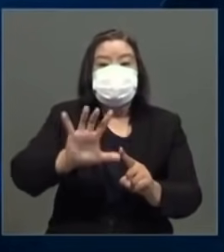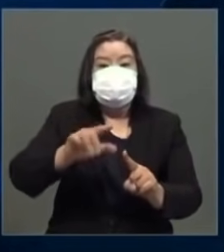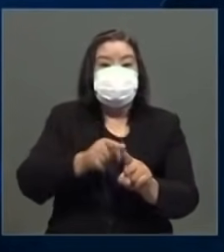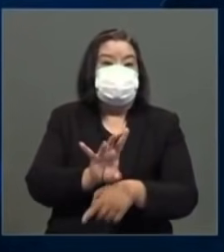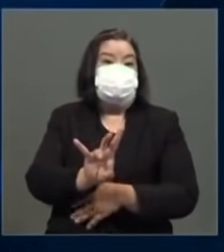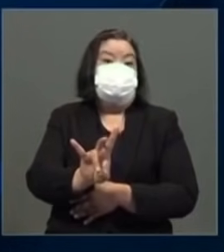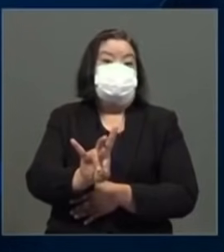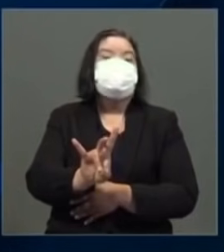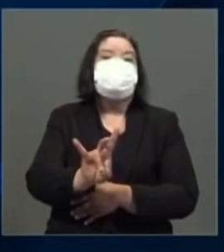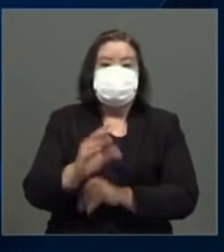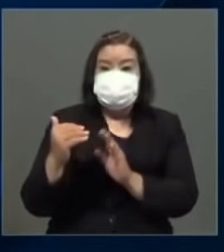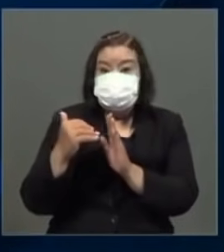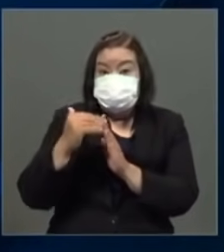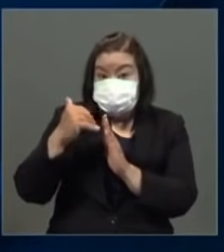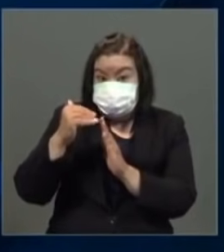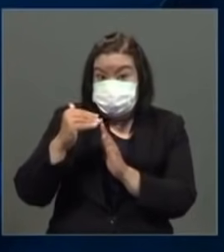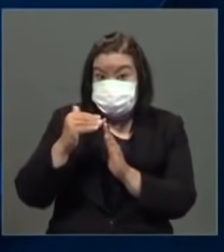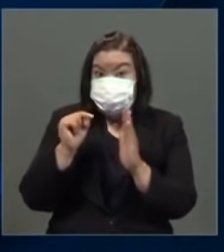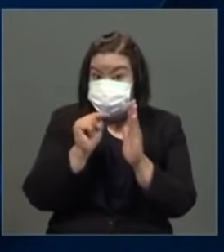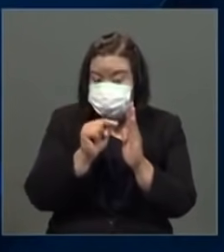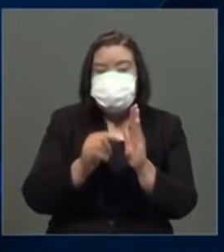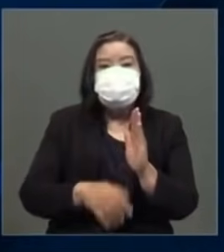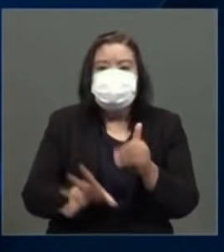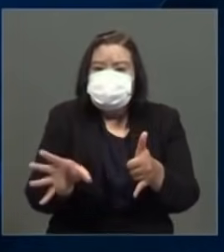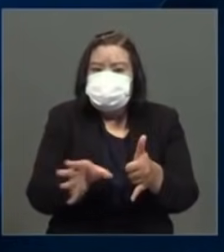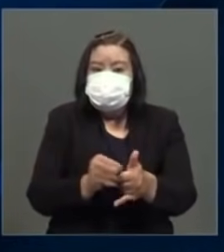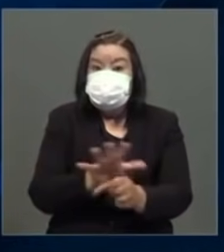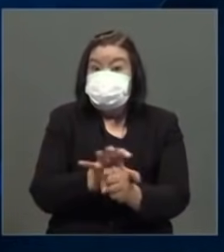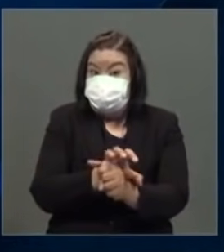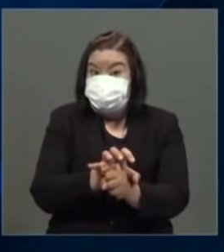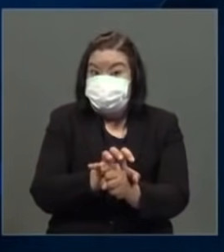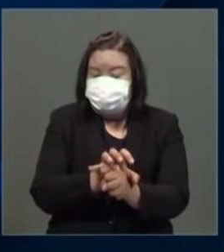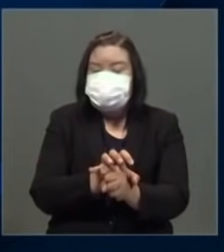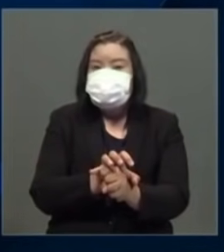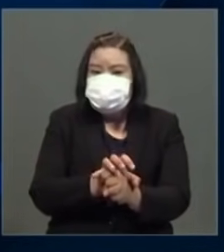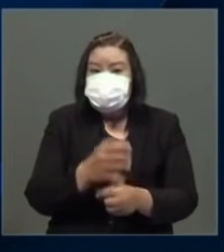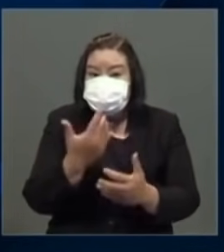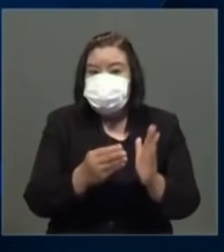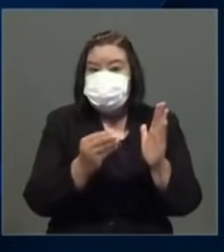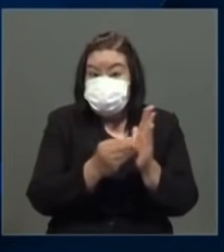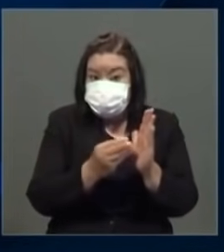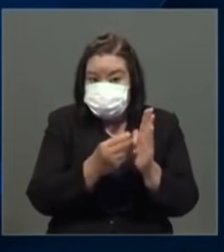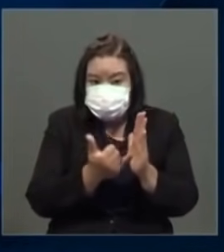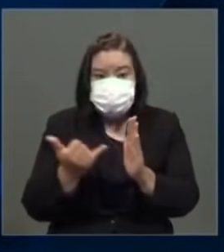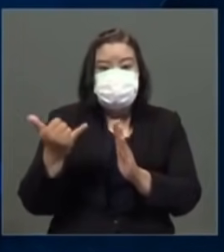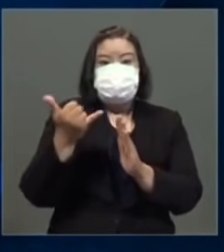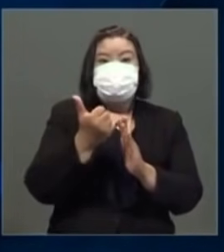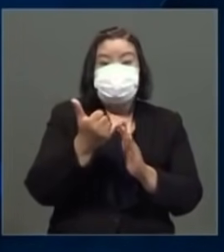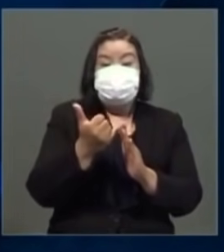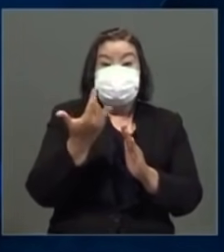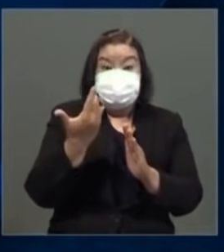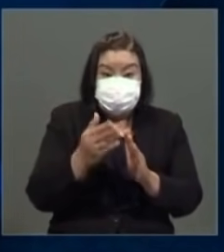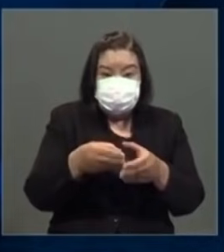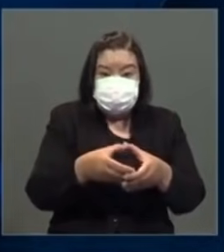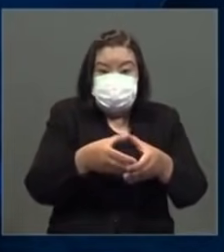ภาคเหนือเนี่ยนะครับติดเชื้อพอกลับจากกรุงเทพและปริมณฑลก็ไปทำให้เกิดคลัสเ